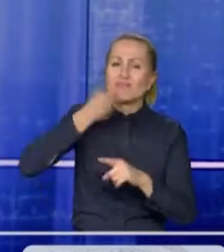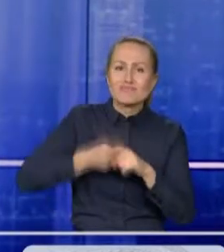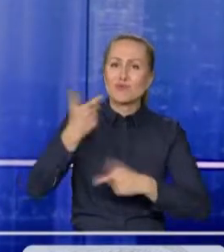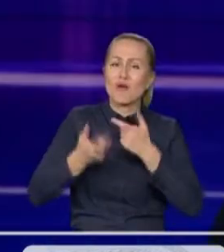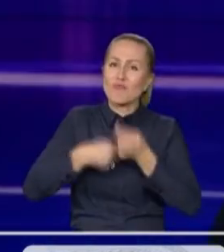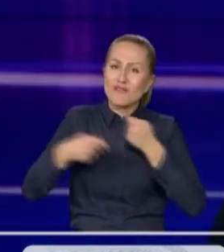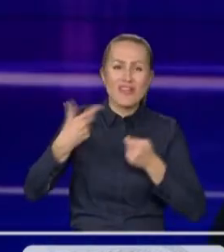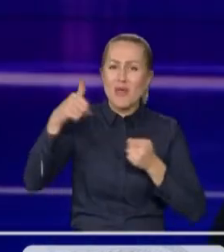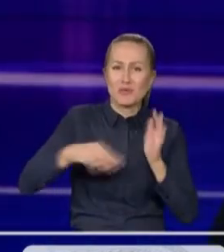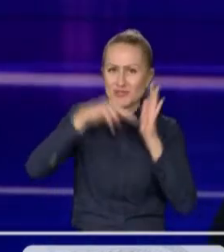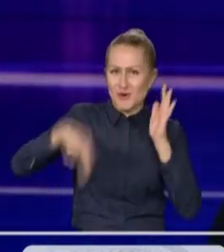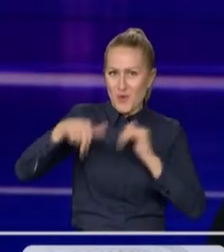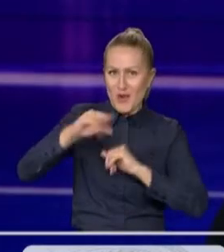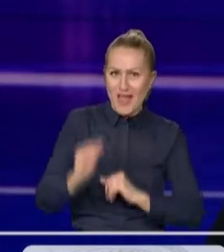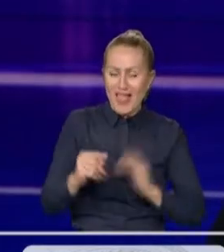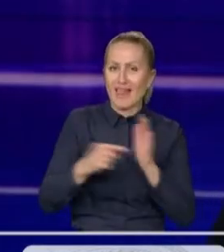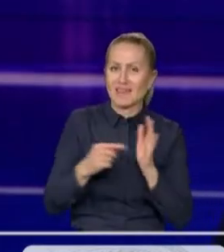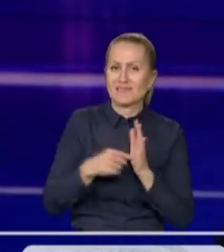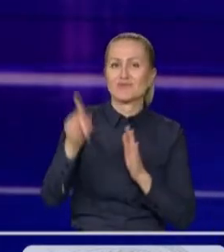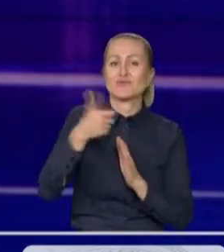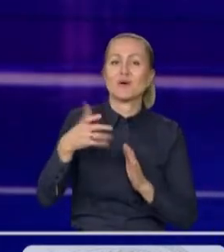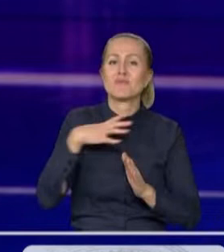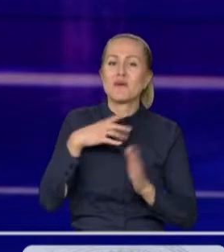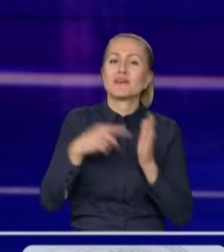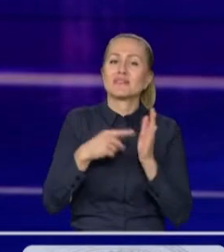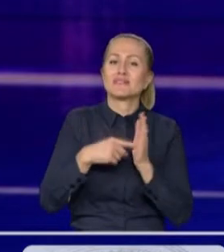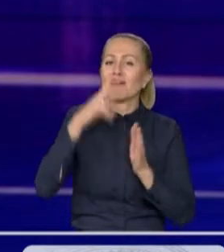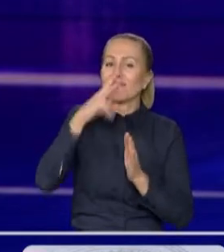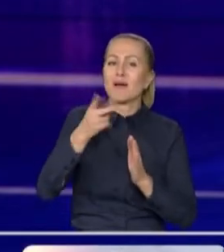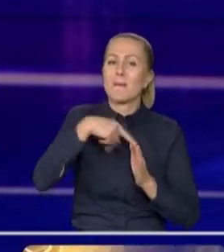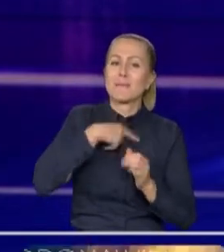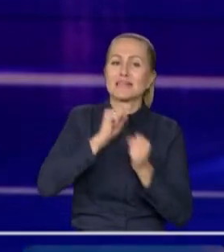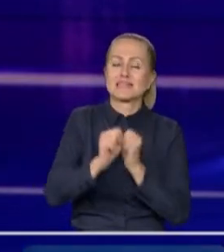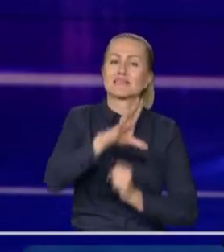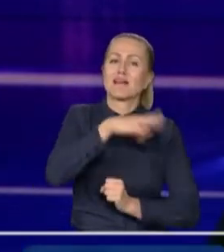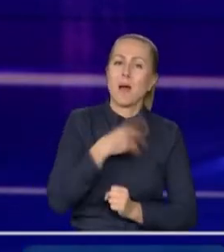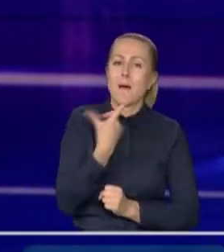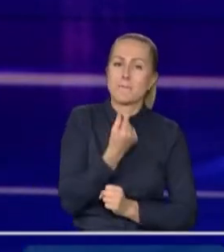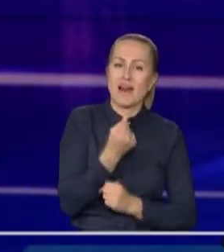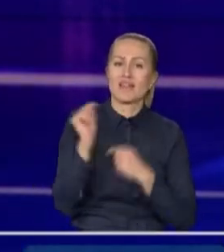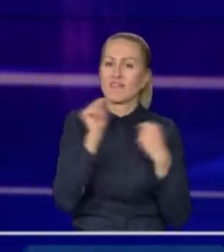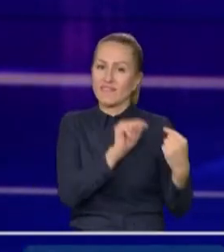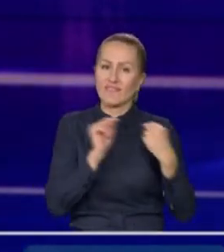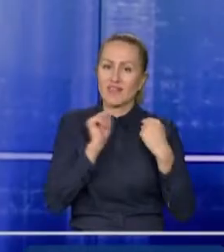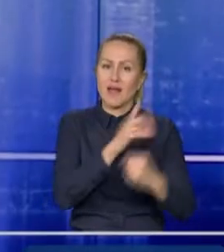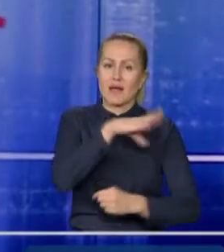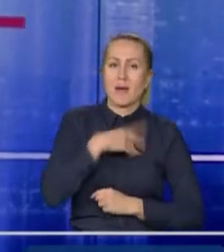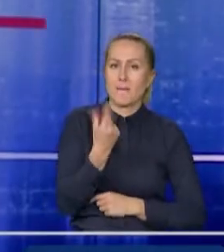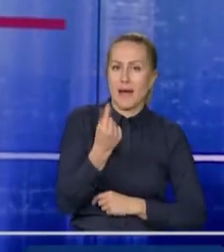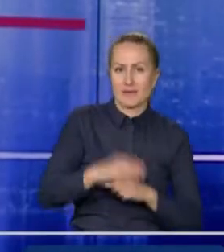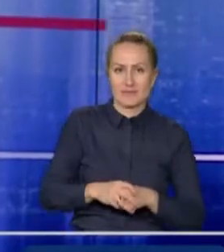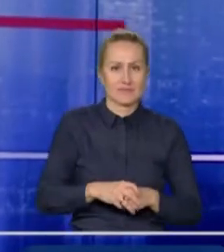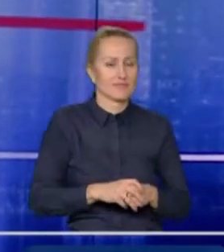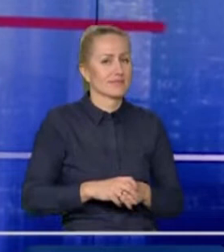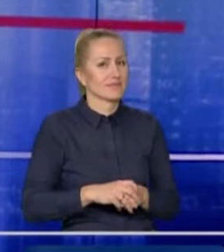wcale nie musi być wyjście z Unii Europejskiej. No, to jest po prostu kwestia tego, że jesteśmy partnerem w dyskusji, wreszcie partnerem. Pani redaktor,